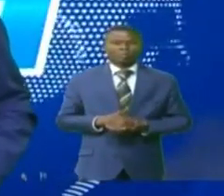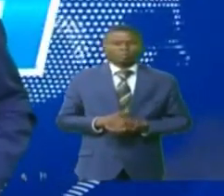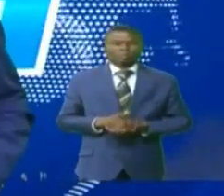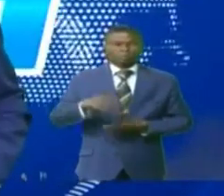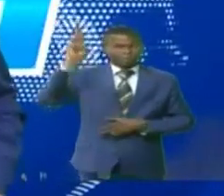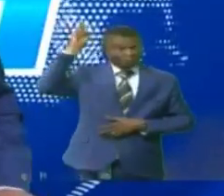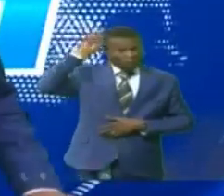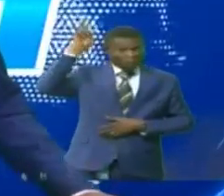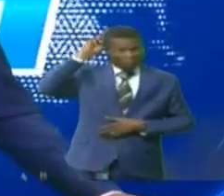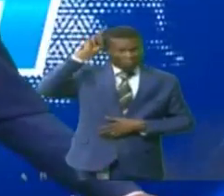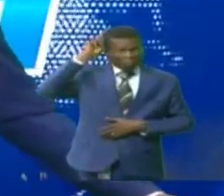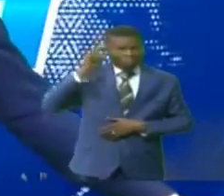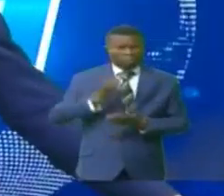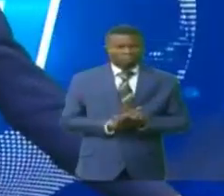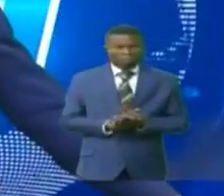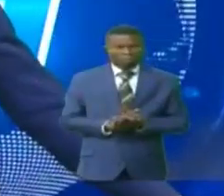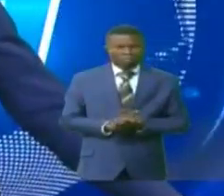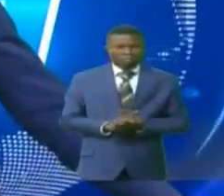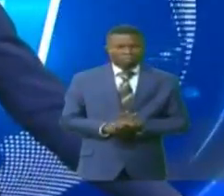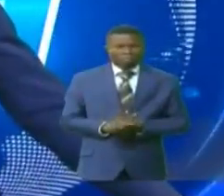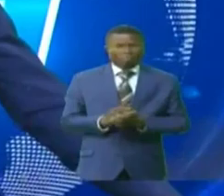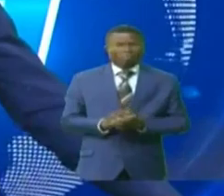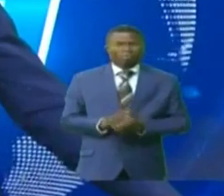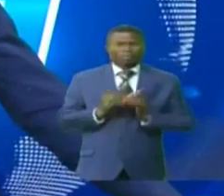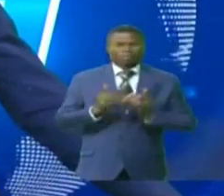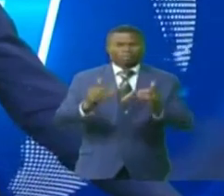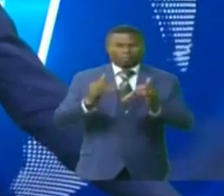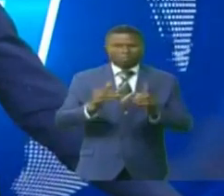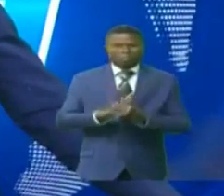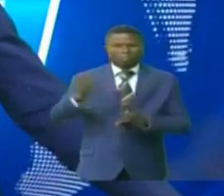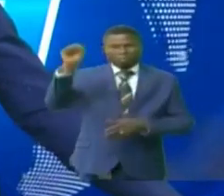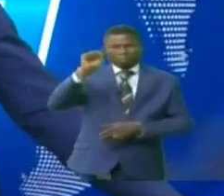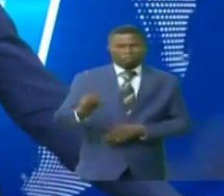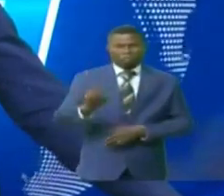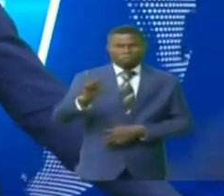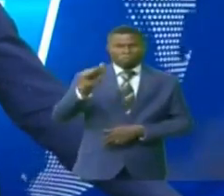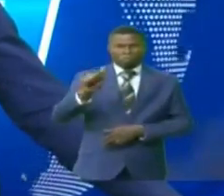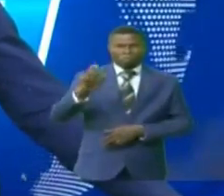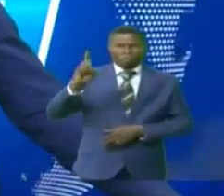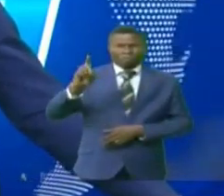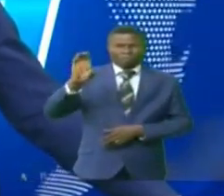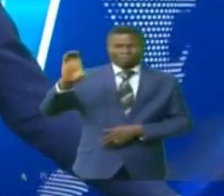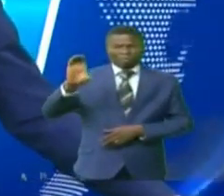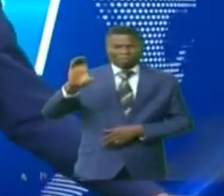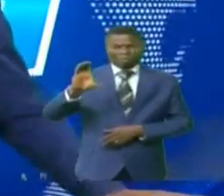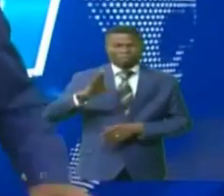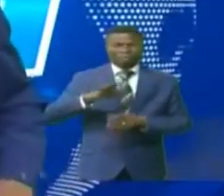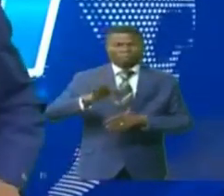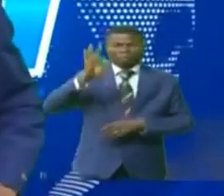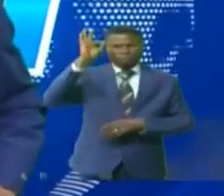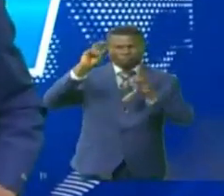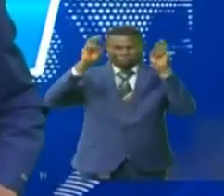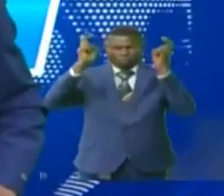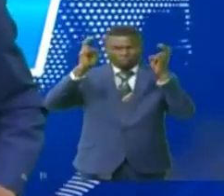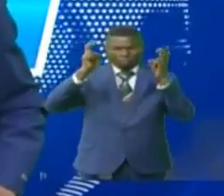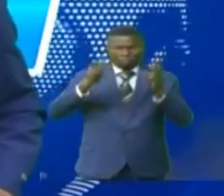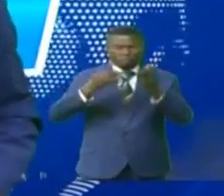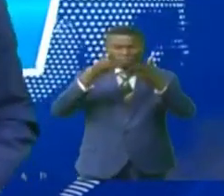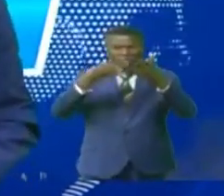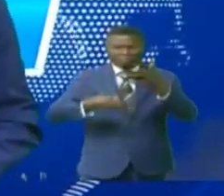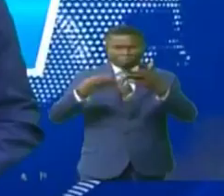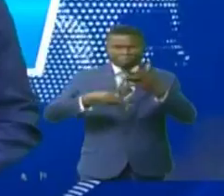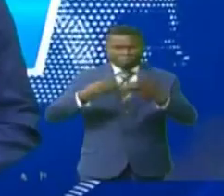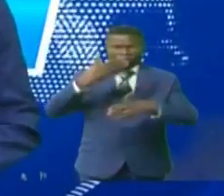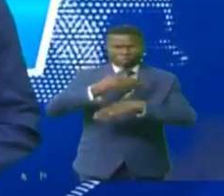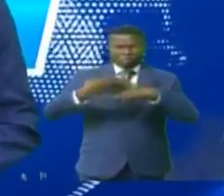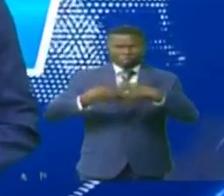Colosi, Eldorado du corridor sud RDC SADEC, c'est le thème retenu cette année lors de la 7e édition de l'Expo Béton qui se tient